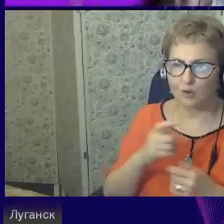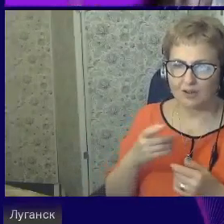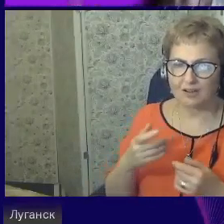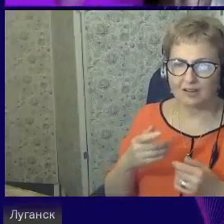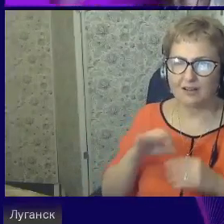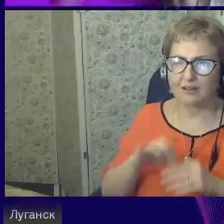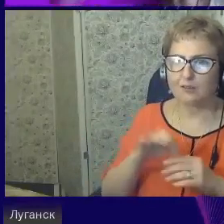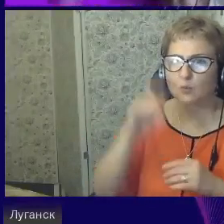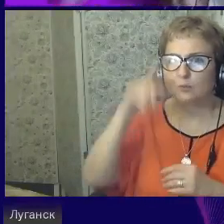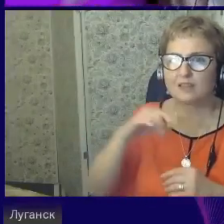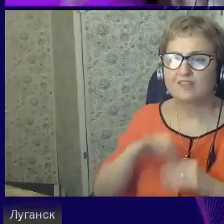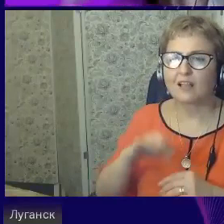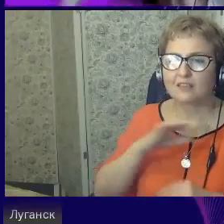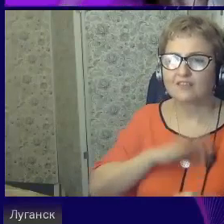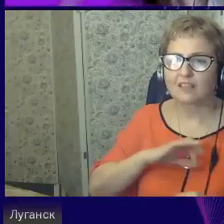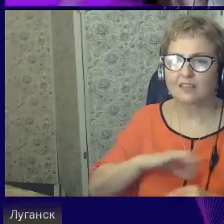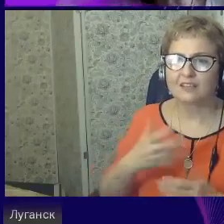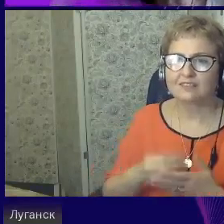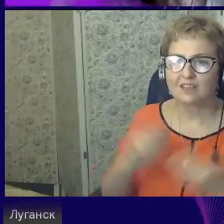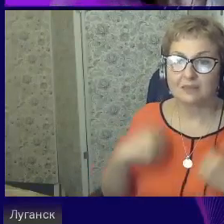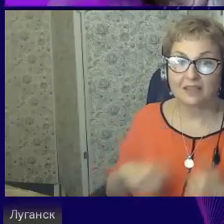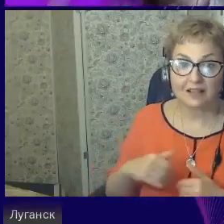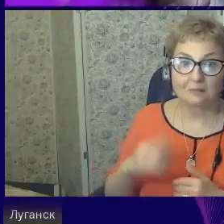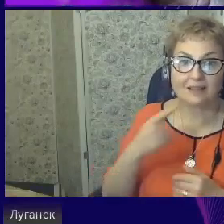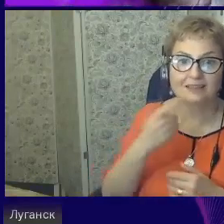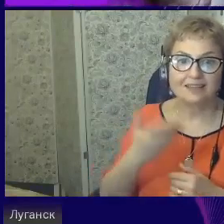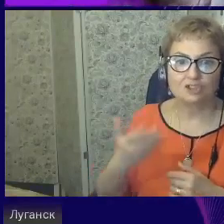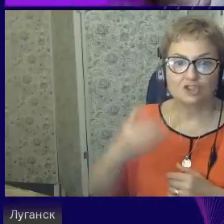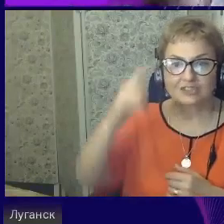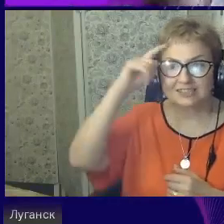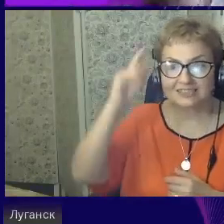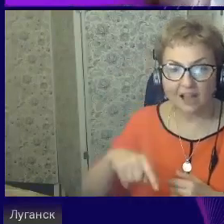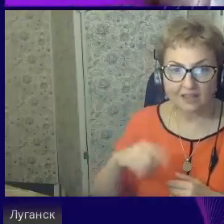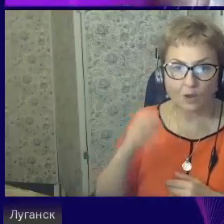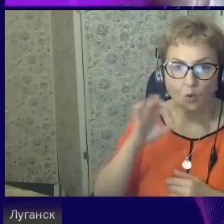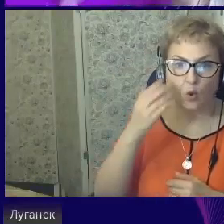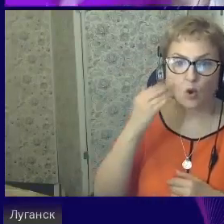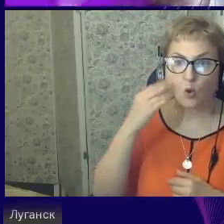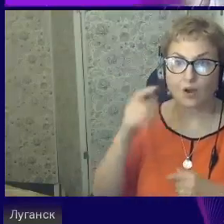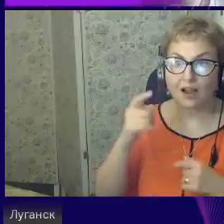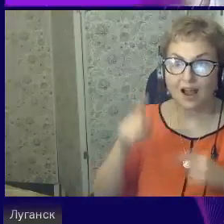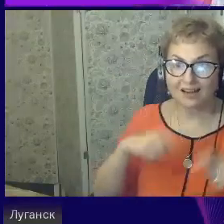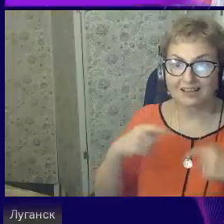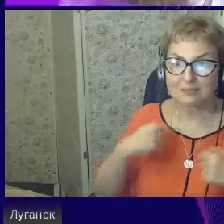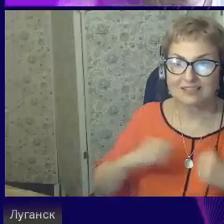Это овладение в том числе теоретическими знаниями о легкой атлетике. То есть мы стараемся не только гонять спортсменов,